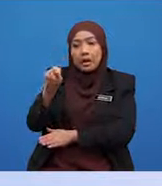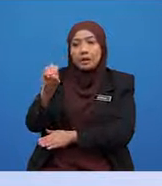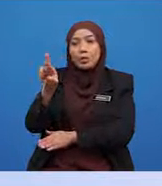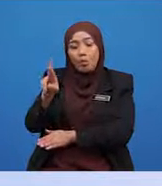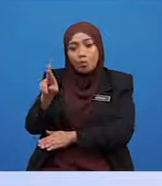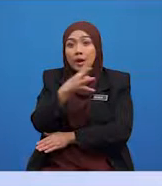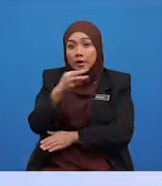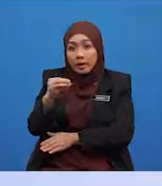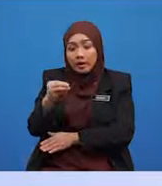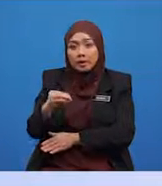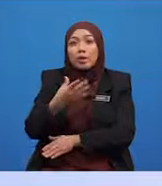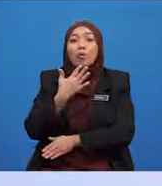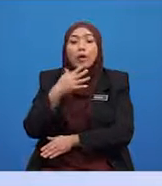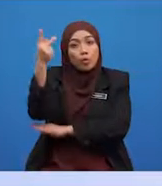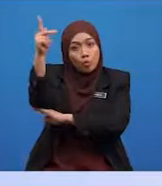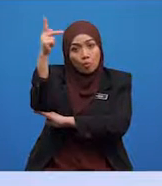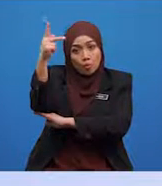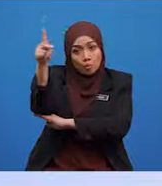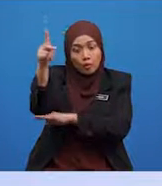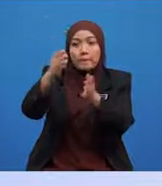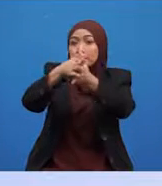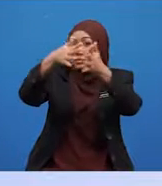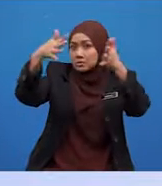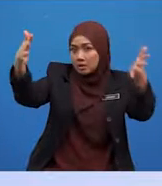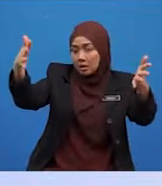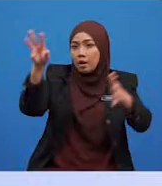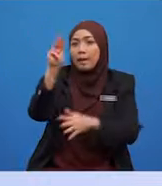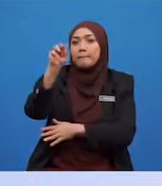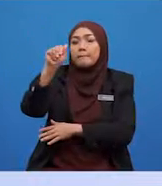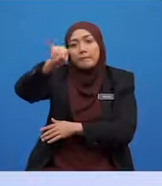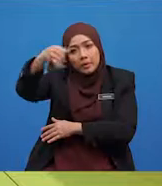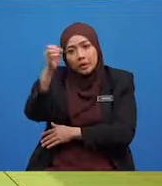rantau warna kuning ialah tembereng major.